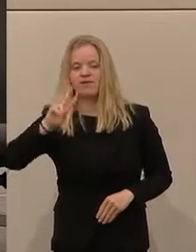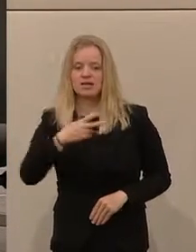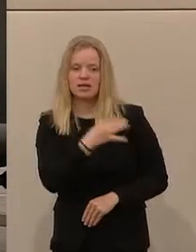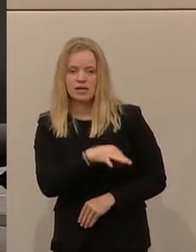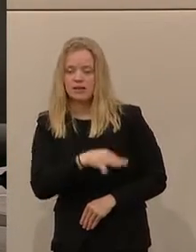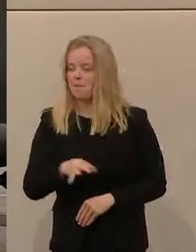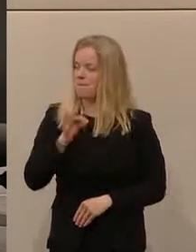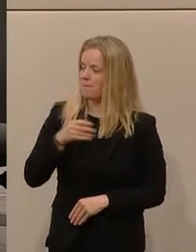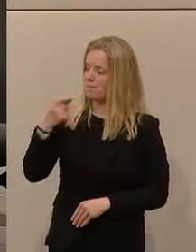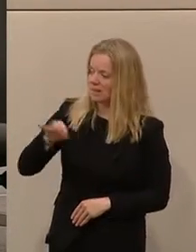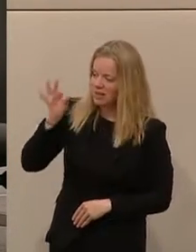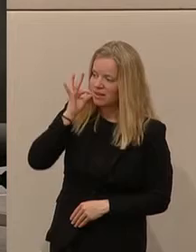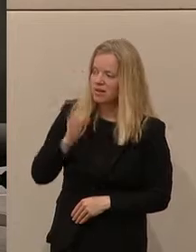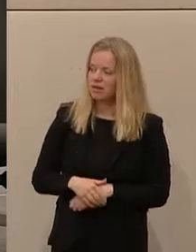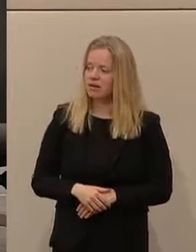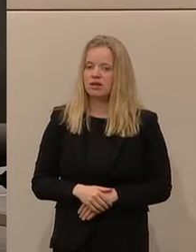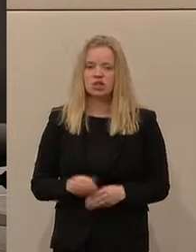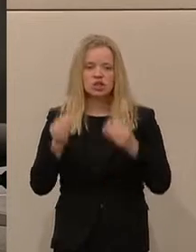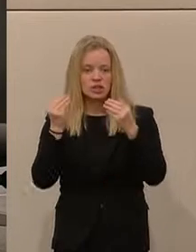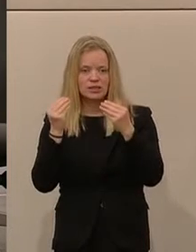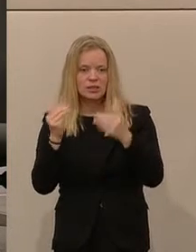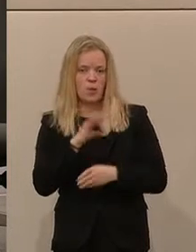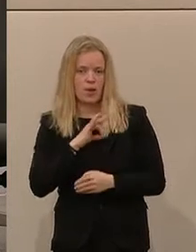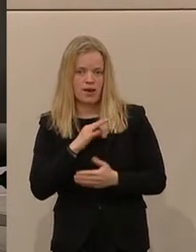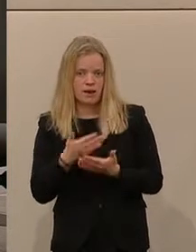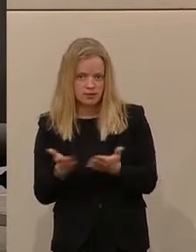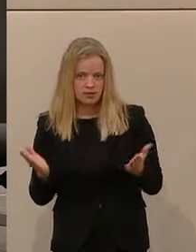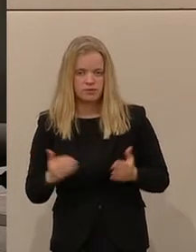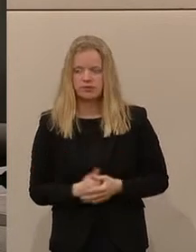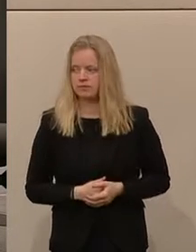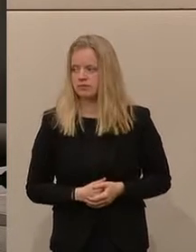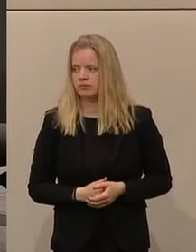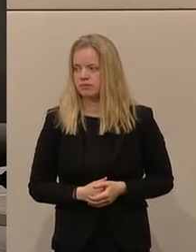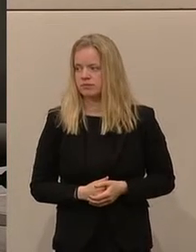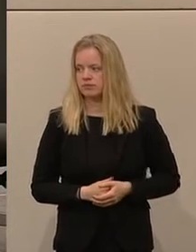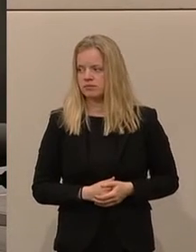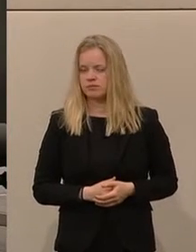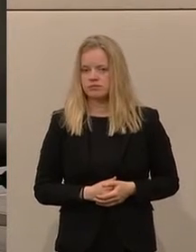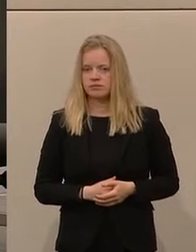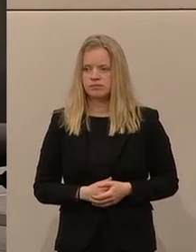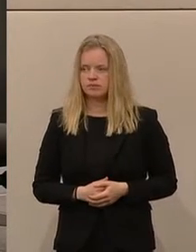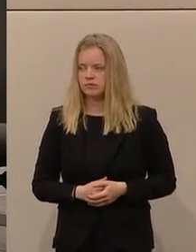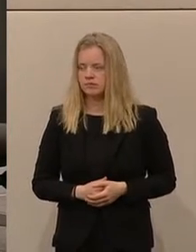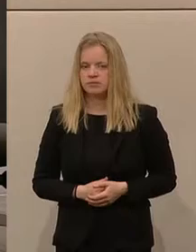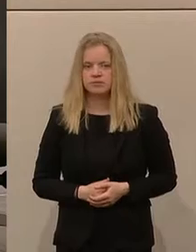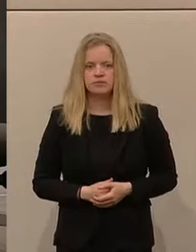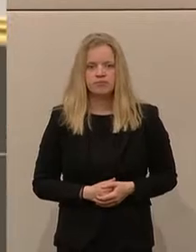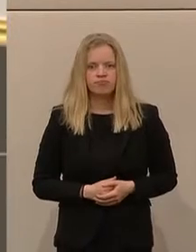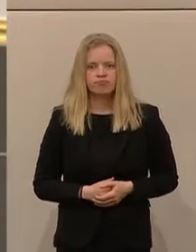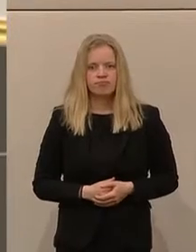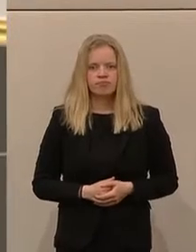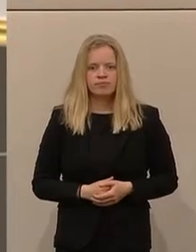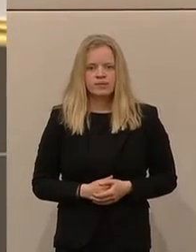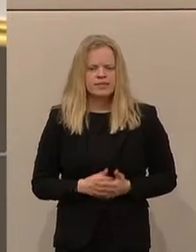Frau Präsidentin, meine sehr geschätzten Kollegen. Ich darf mir ersparen, im Detail auf